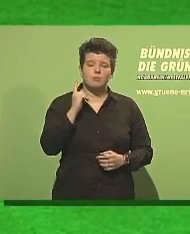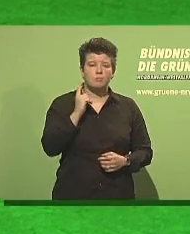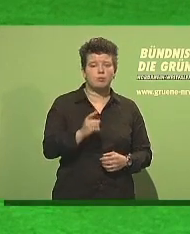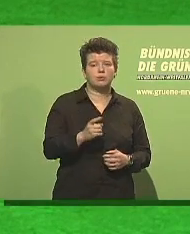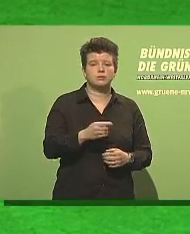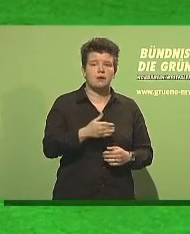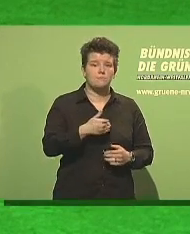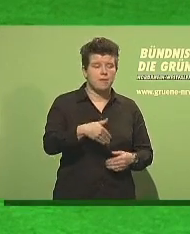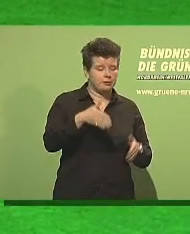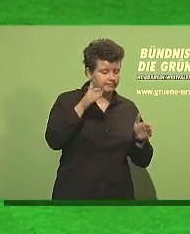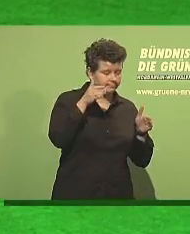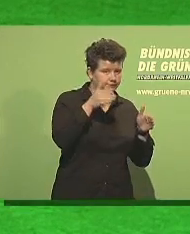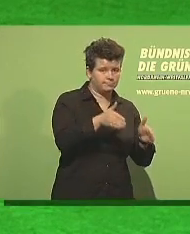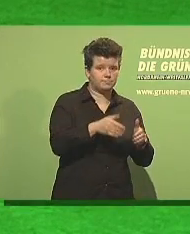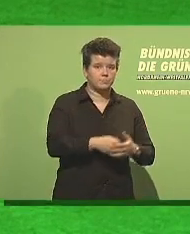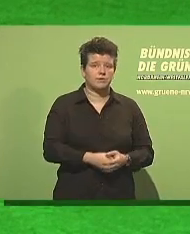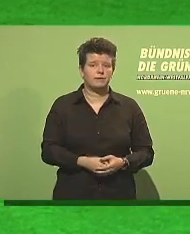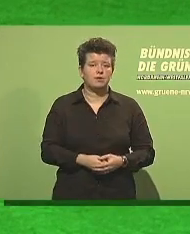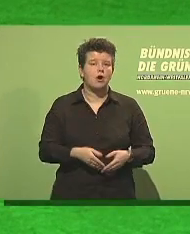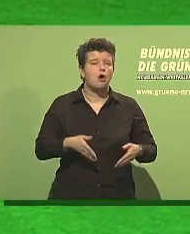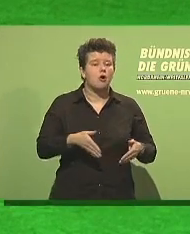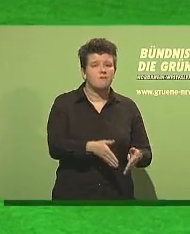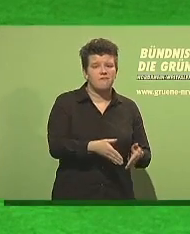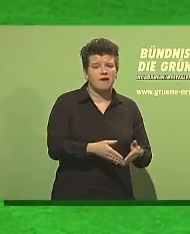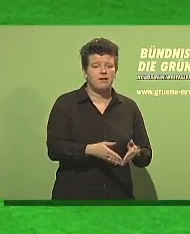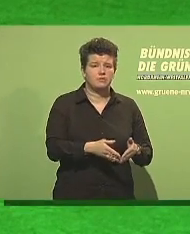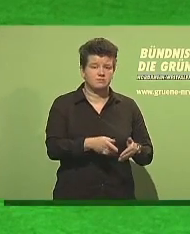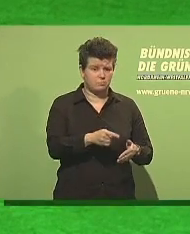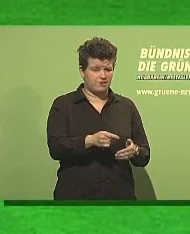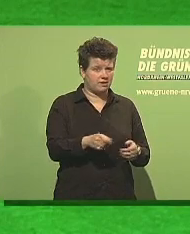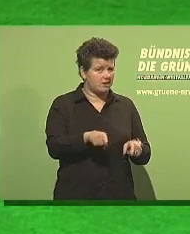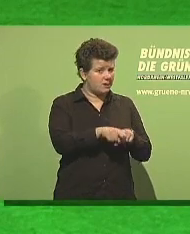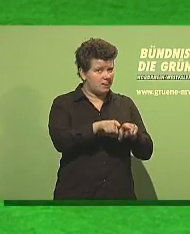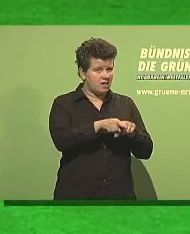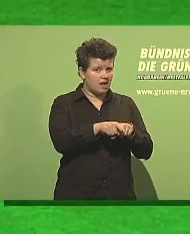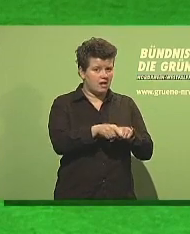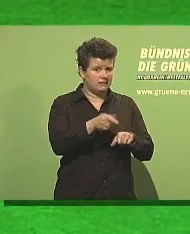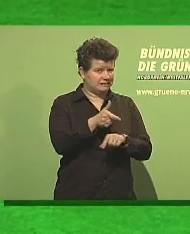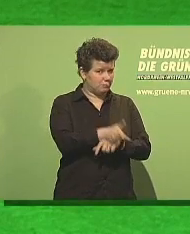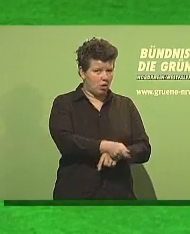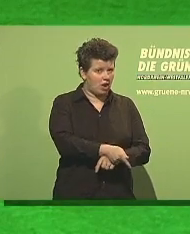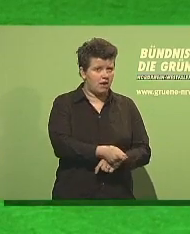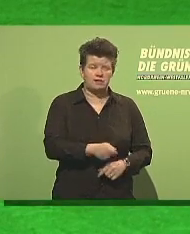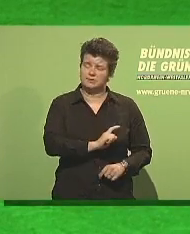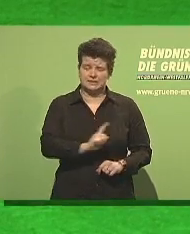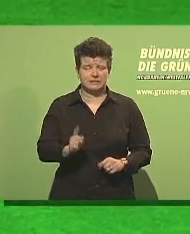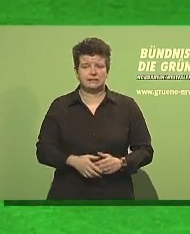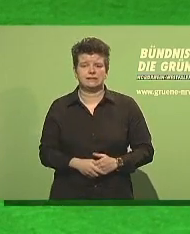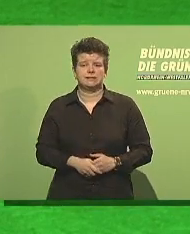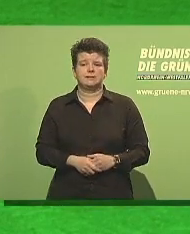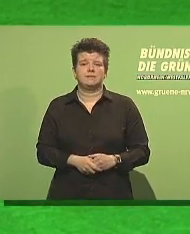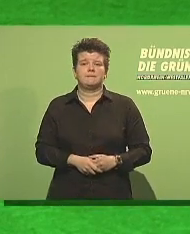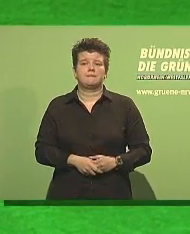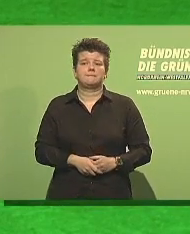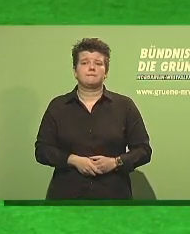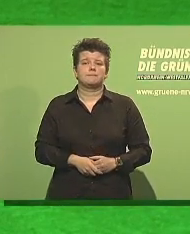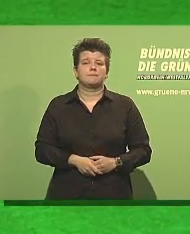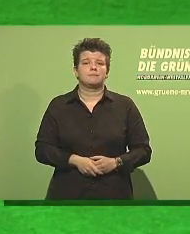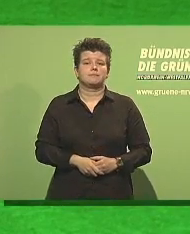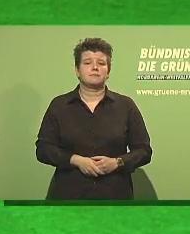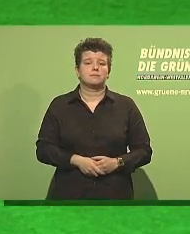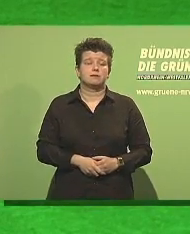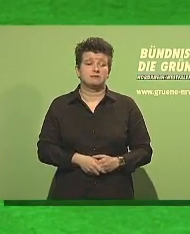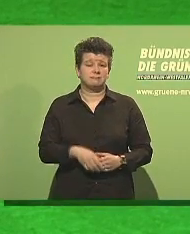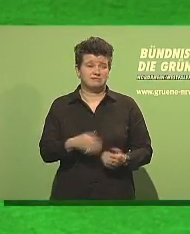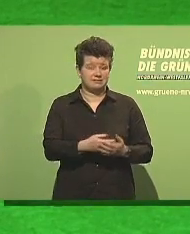Sicherheitsbehörden Opfer zu Tätern gemacht wurden. Und die gleiche Politik, die das Versagen nicht verhindern konnte, die soll nun plötzlich wieder alles